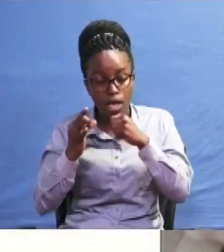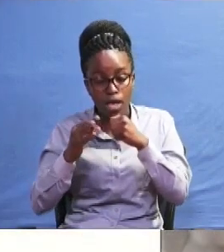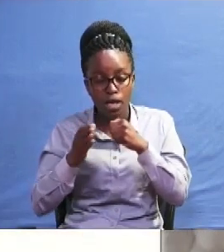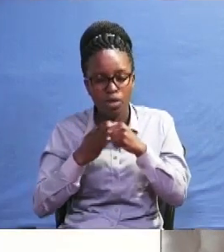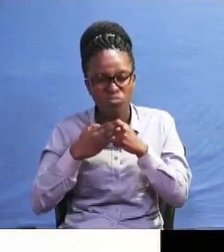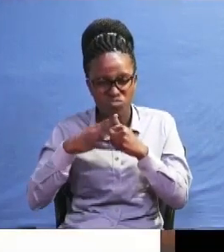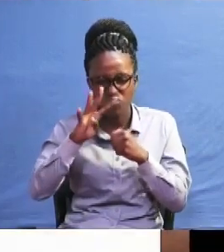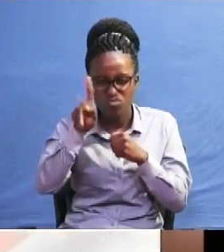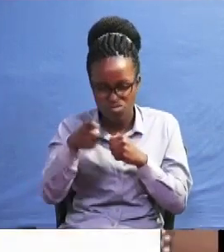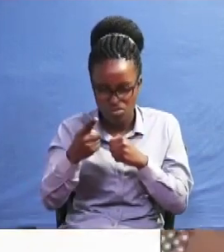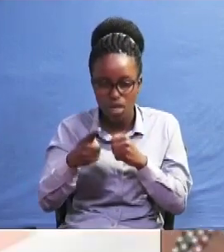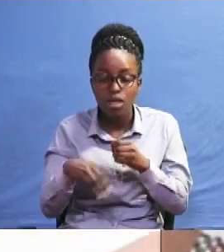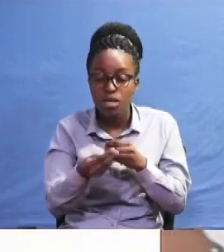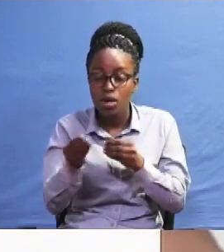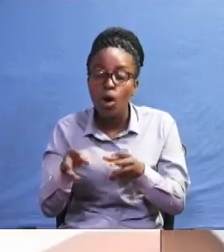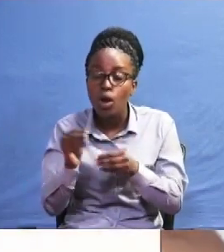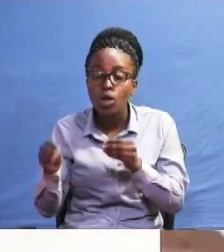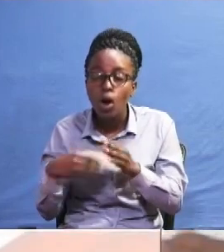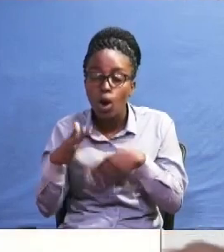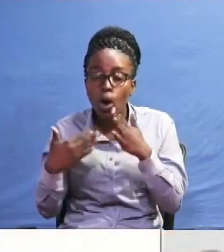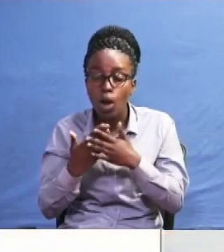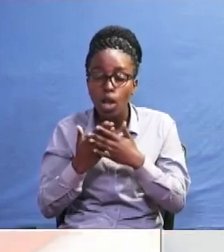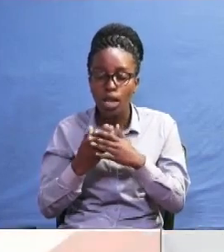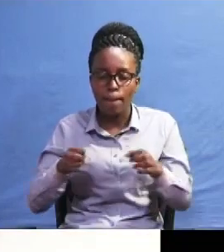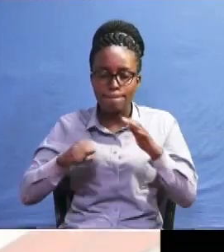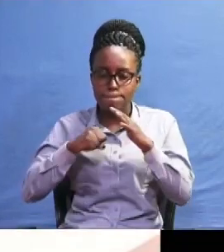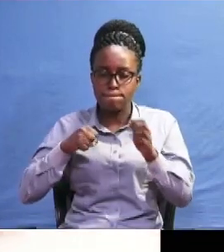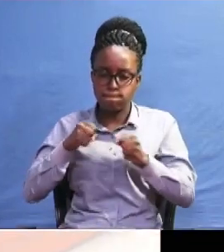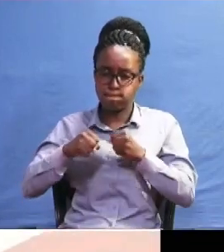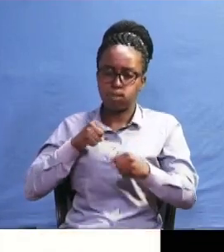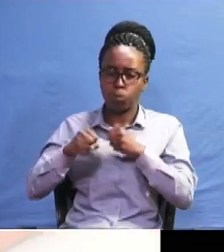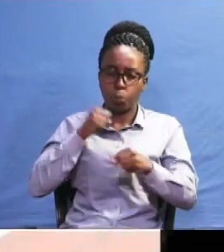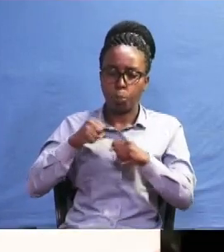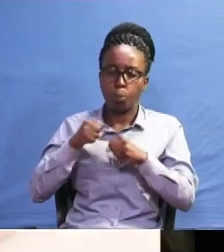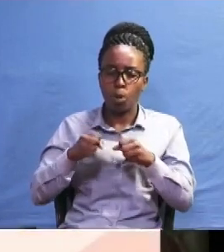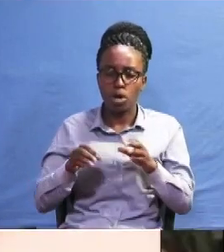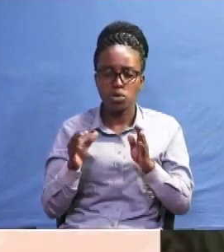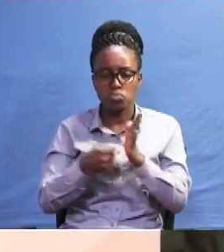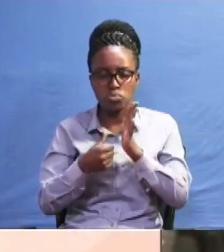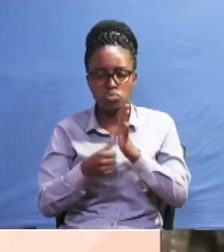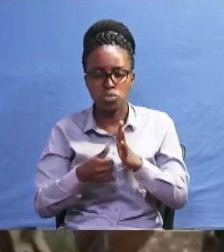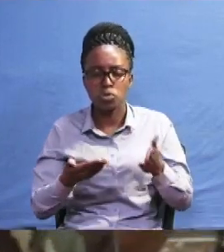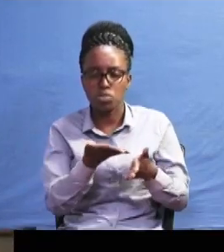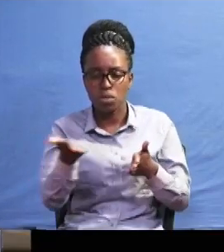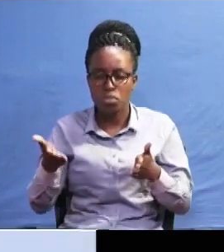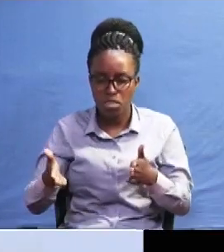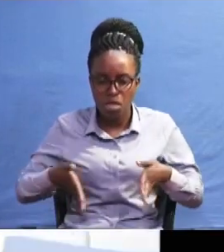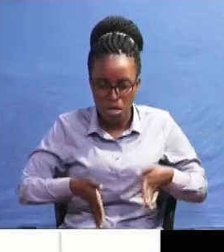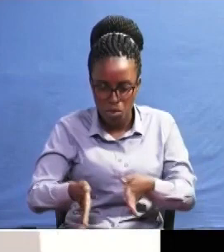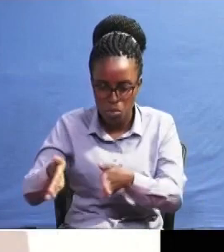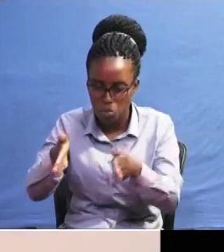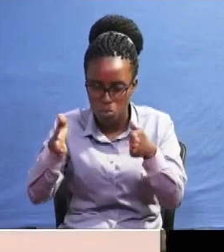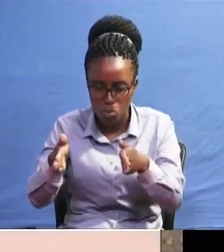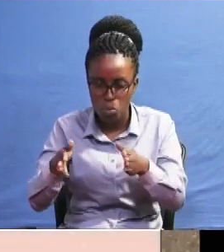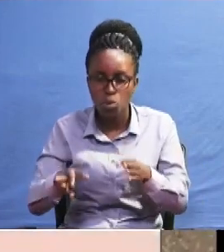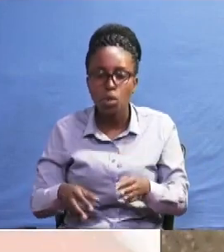54,837 kuharibiwa. Miundo msingi pia imepata pigo kubwa, madhara makubwa yakishuhudiwa kwenye barabara na reli zisizopitika,